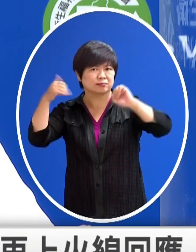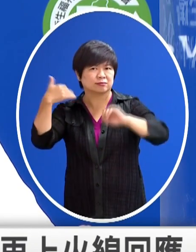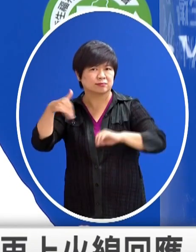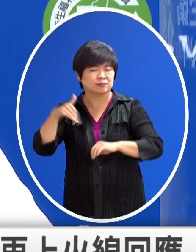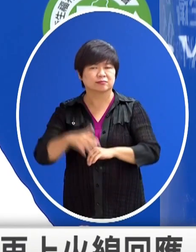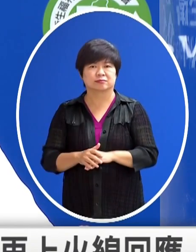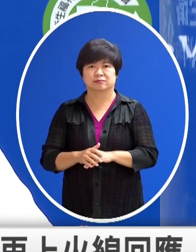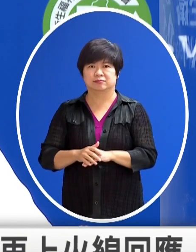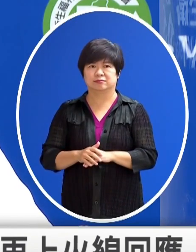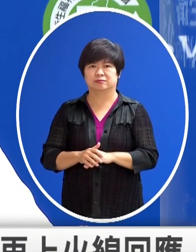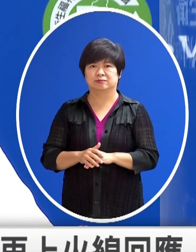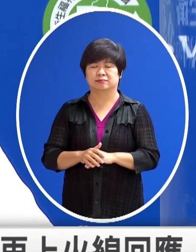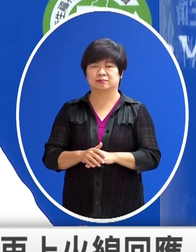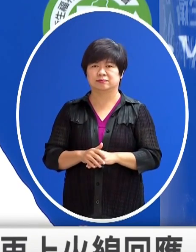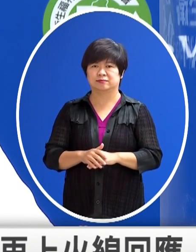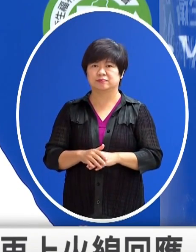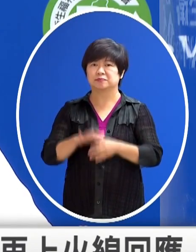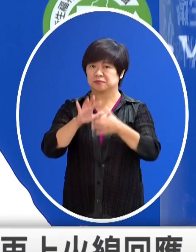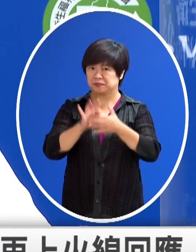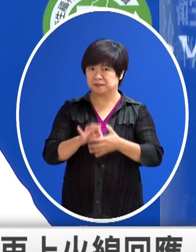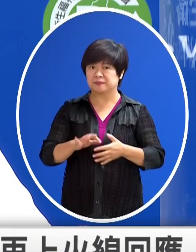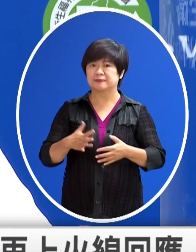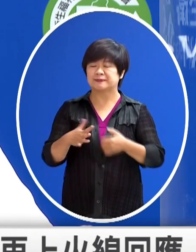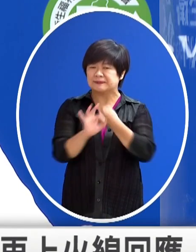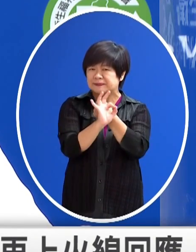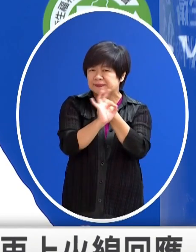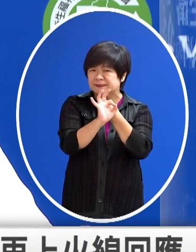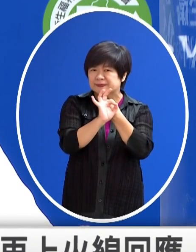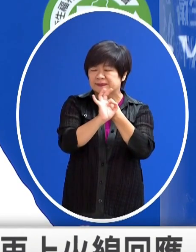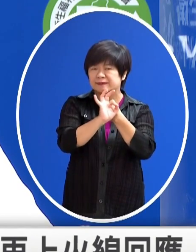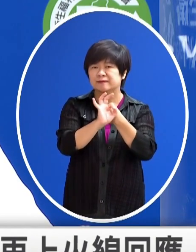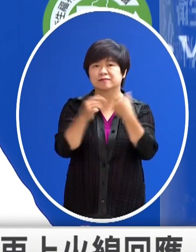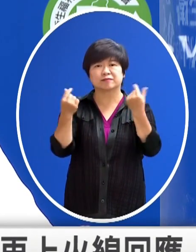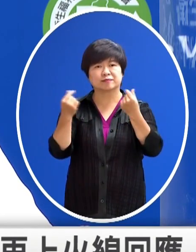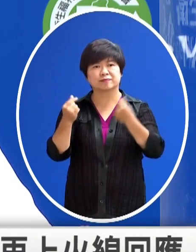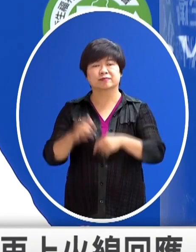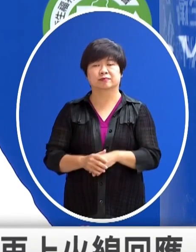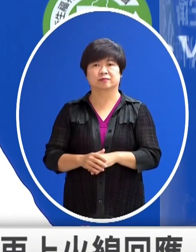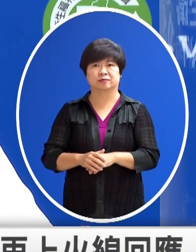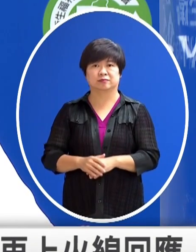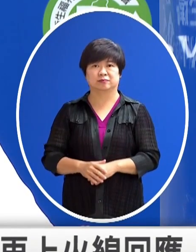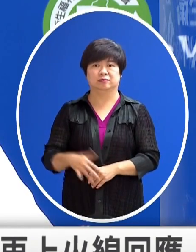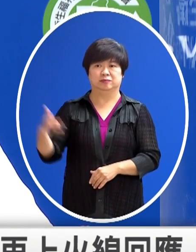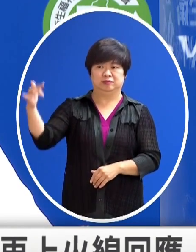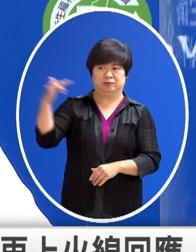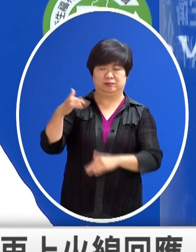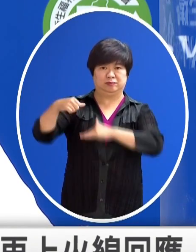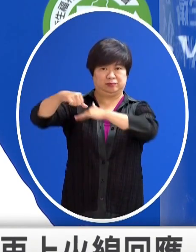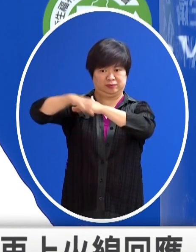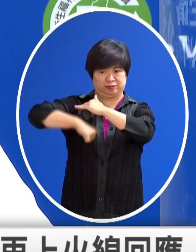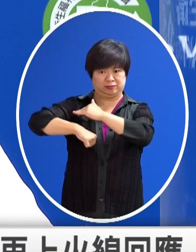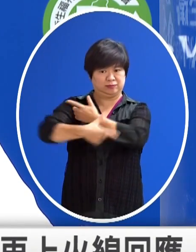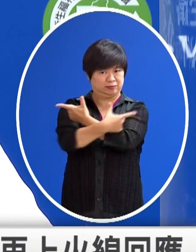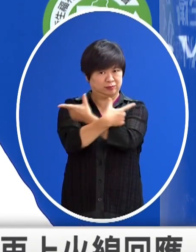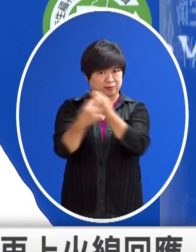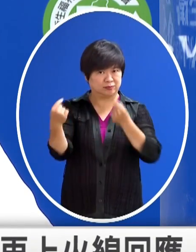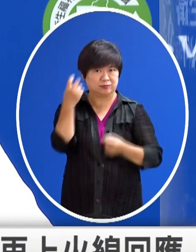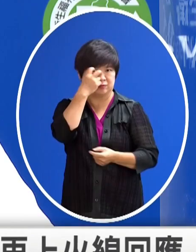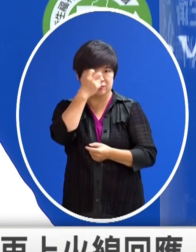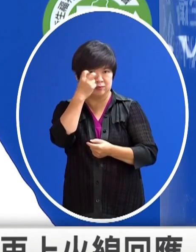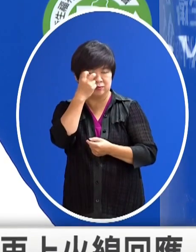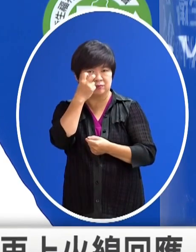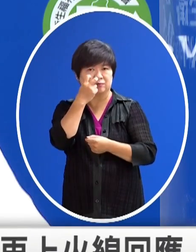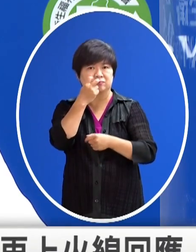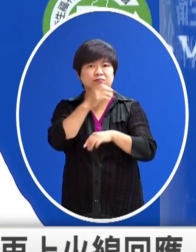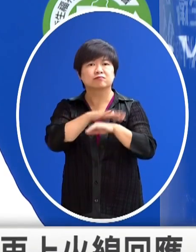概 模拟一下，如果大家讲入境全部普筛，那到底情况会怎么